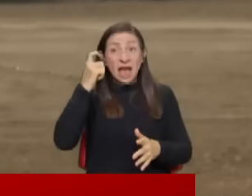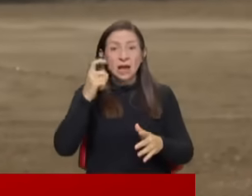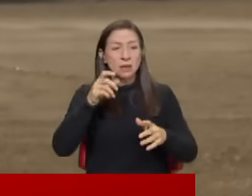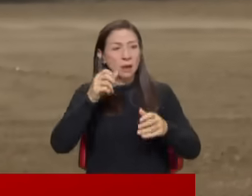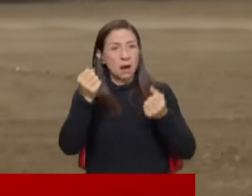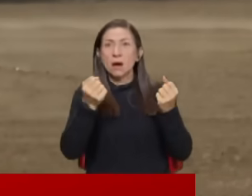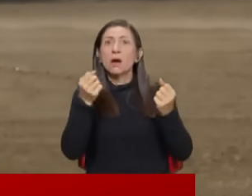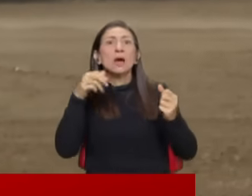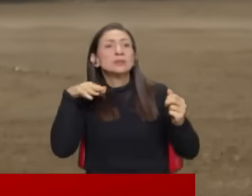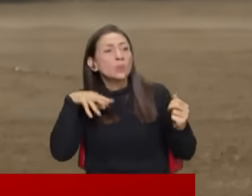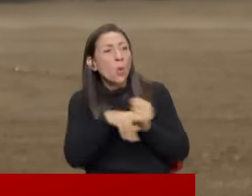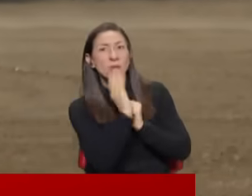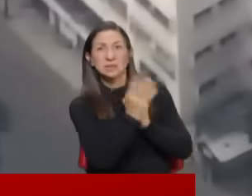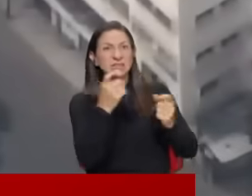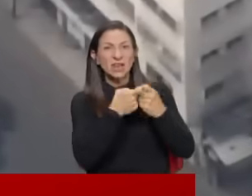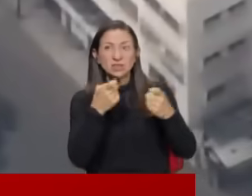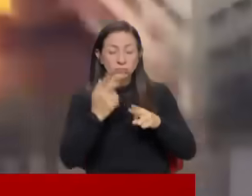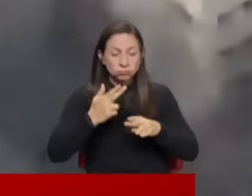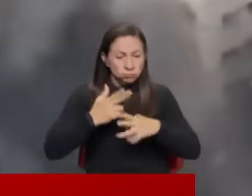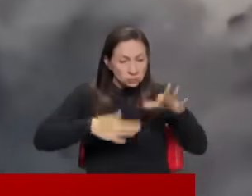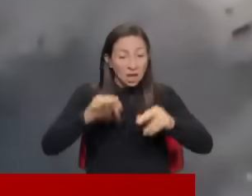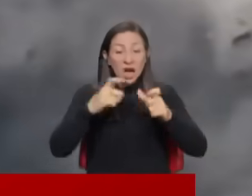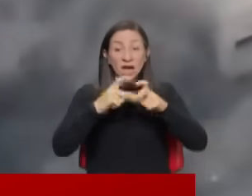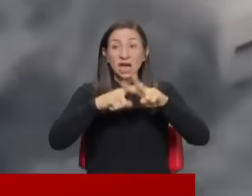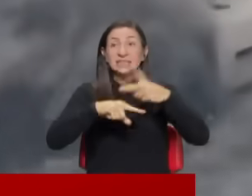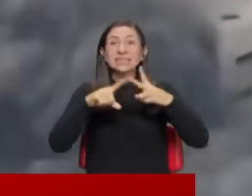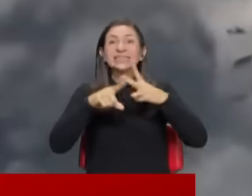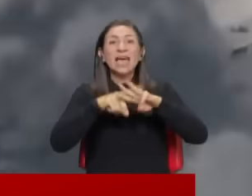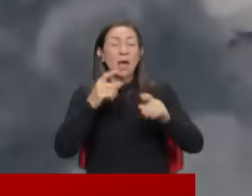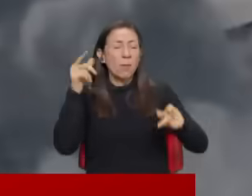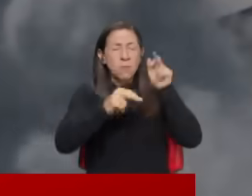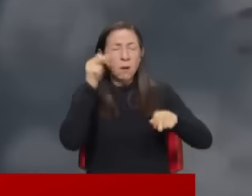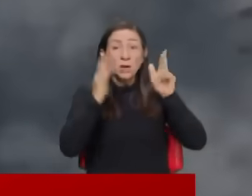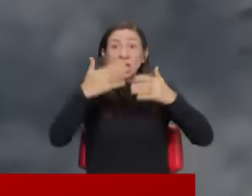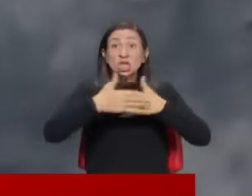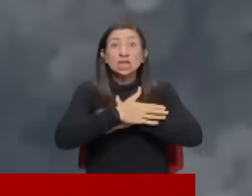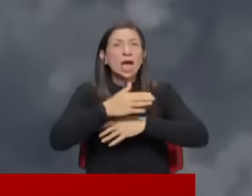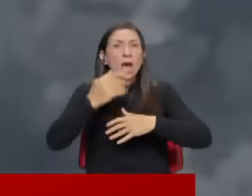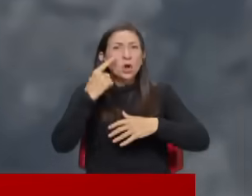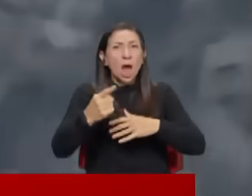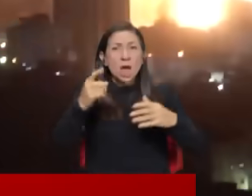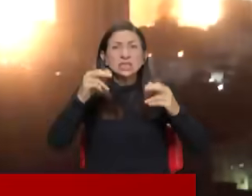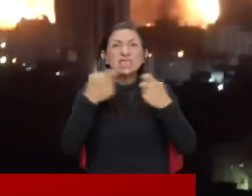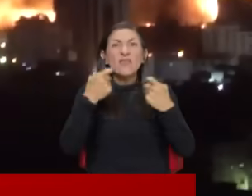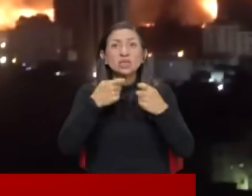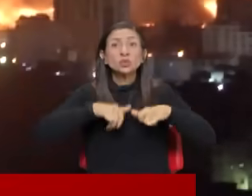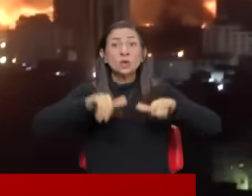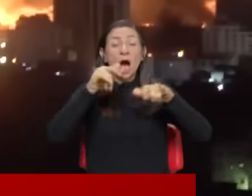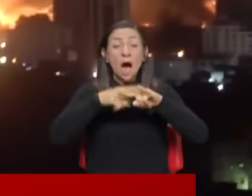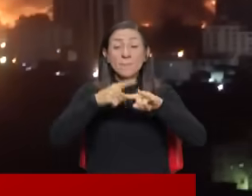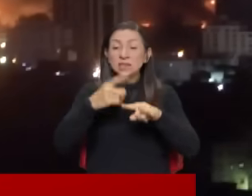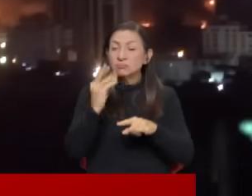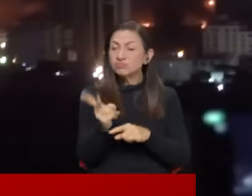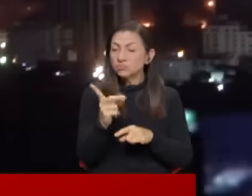için hazırlıklarına hız verirken Gazze'ye yönelik bombardıman ağırlaştı. Gece boyunca savaş uçakları Hamas'a ait olduğunu öne